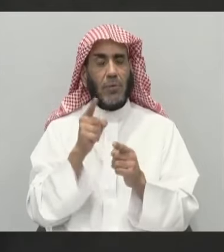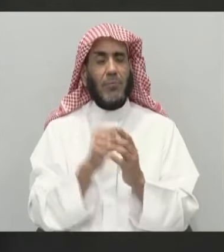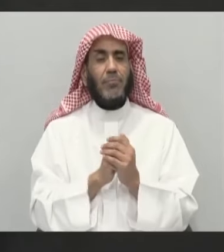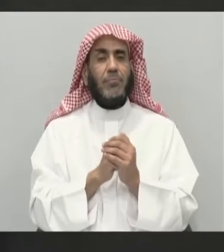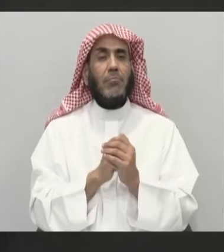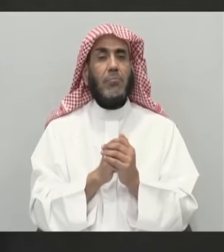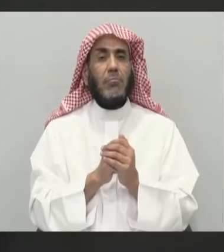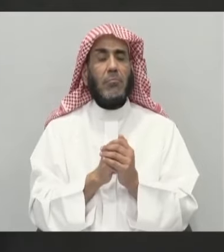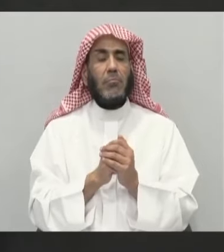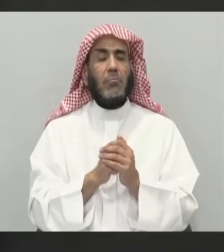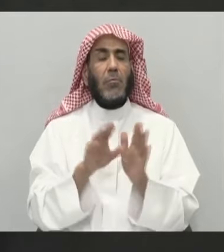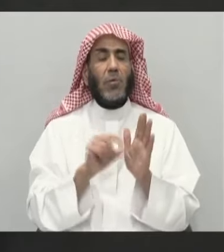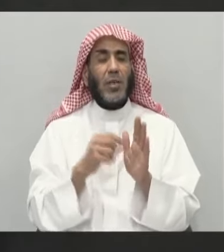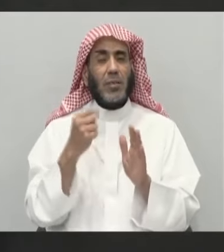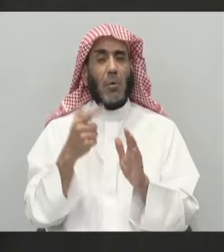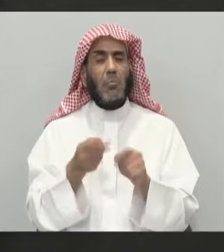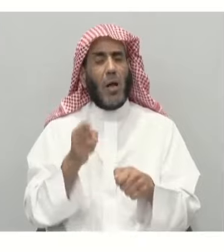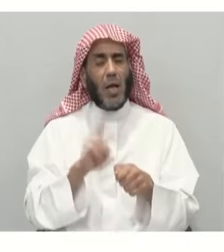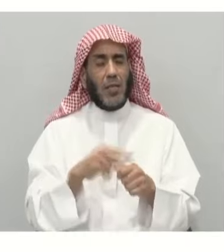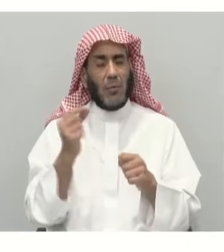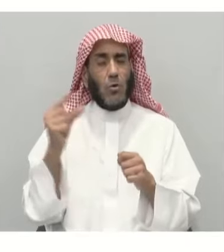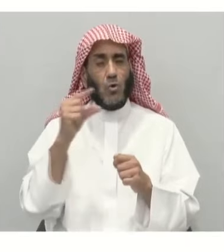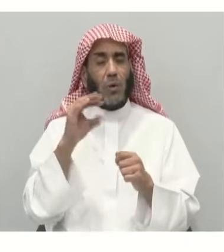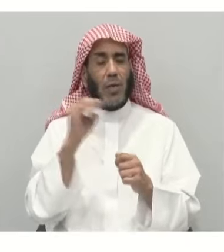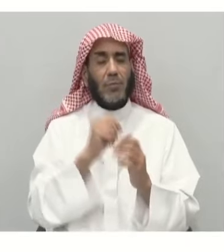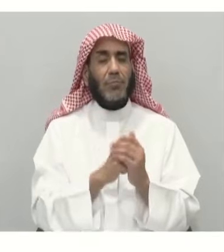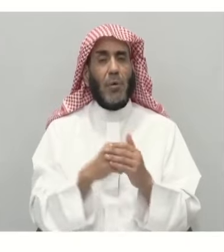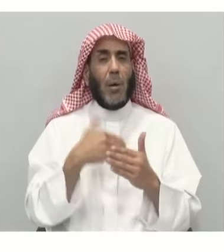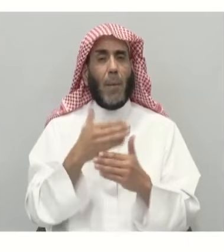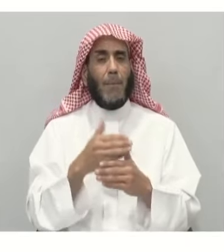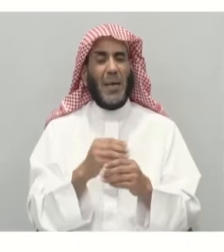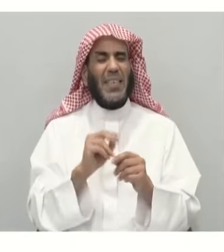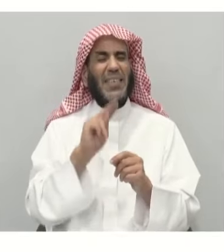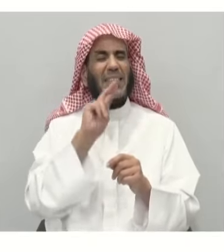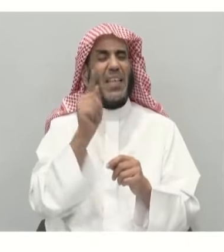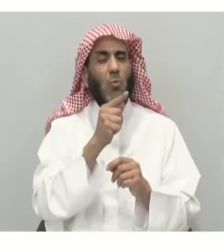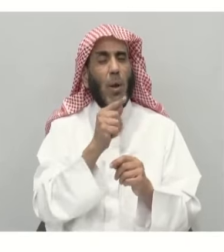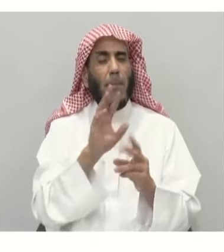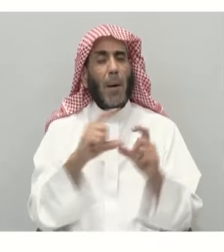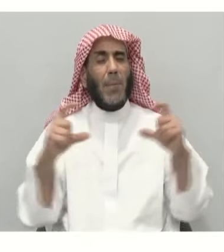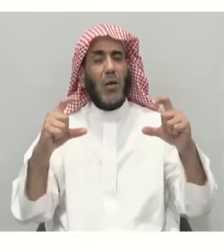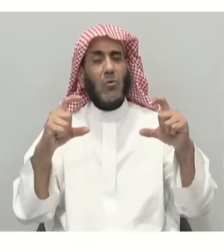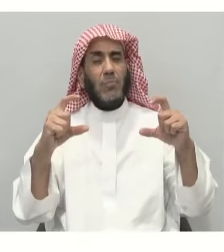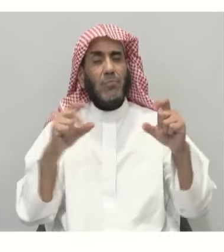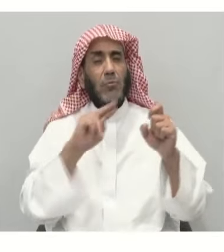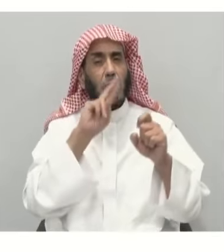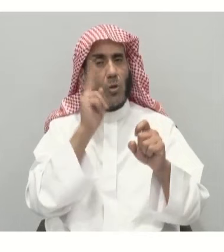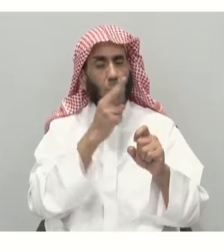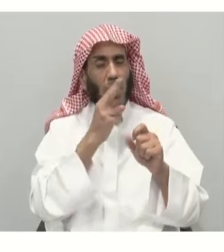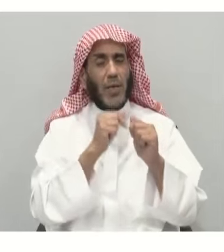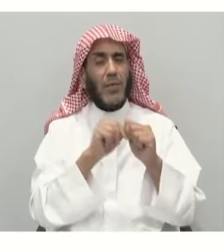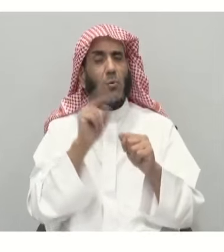بك الفقره السابعه اعد كتابه الجمل الاتيه بعد تنوين ماذا ما بين القوسين ما بين